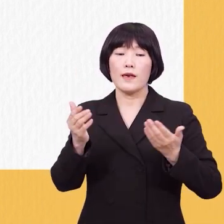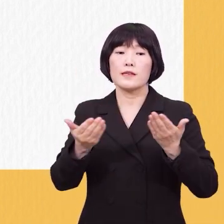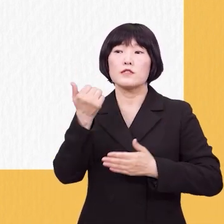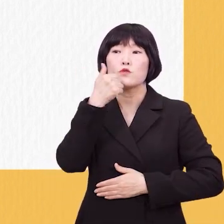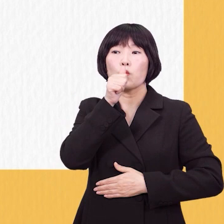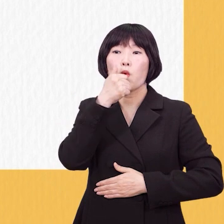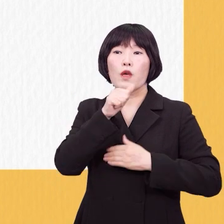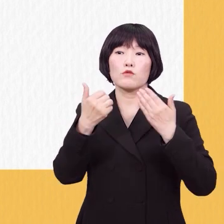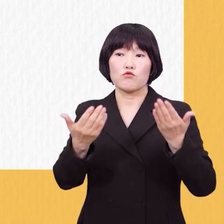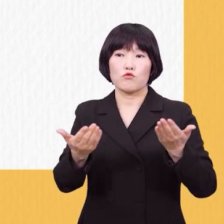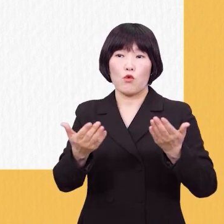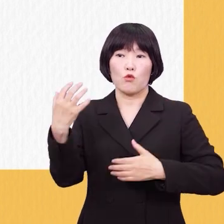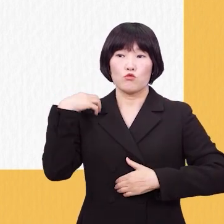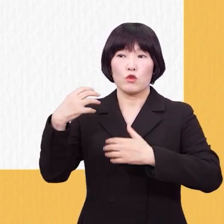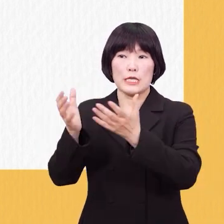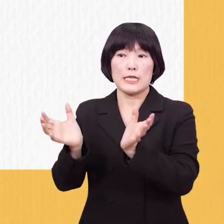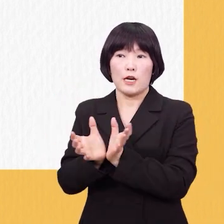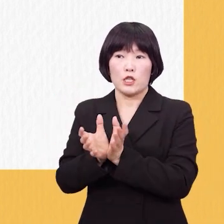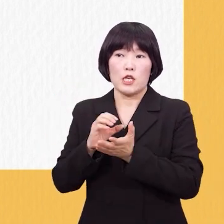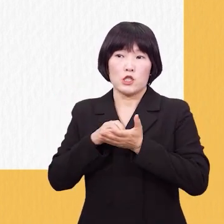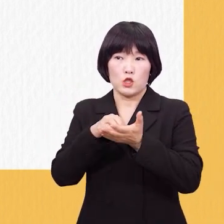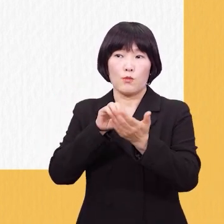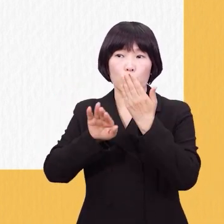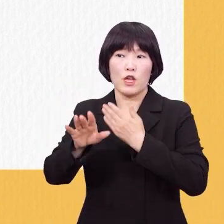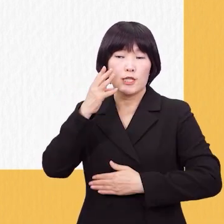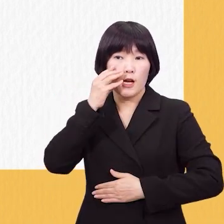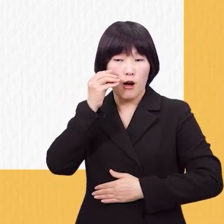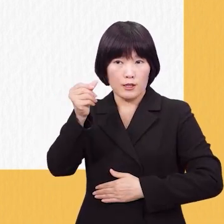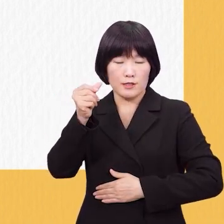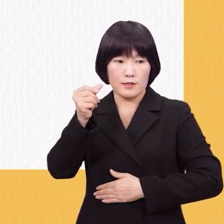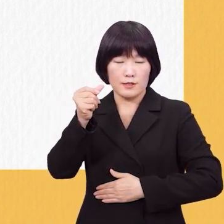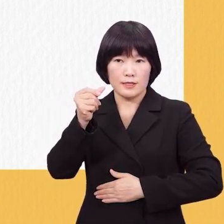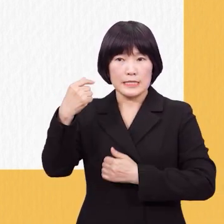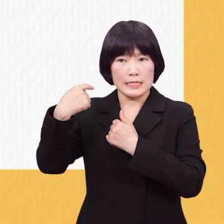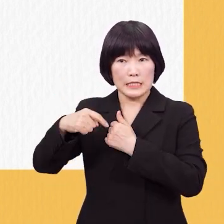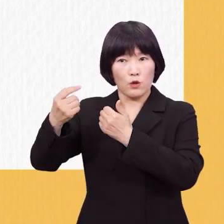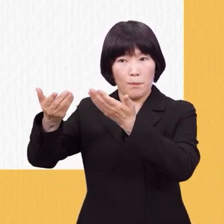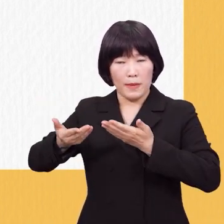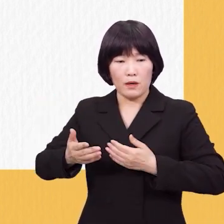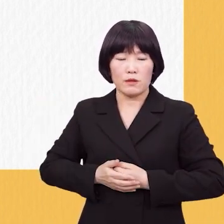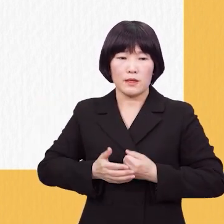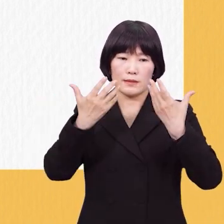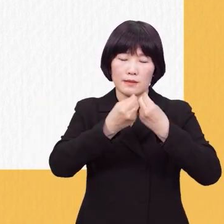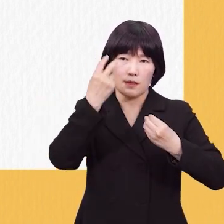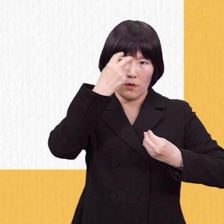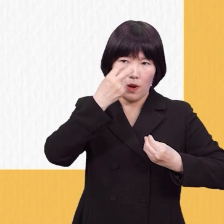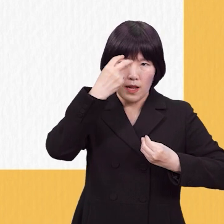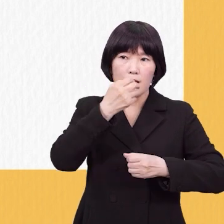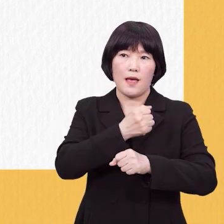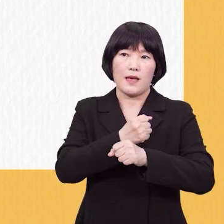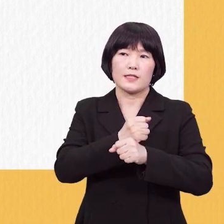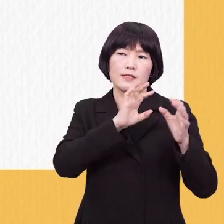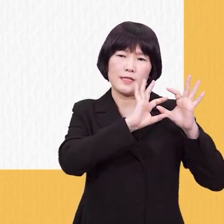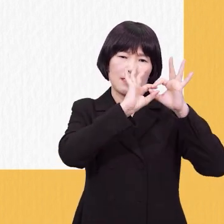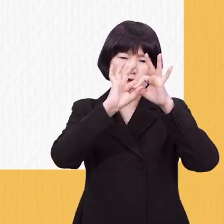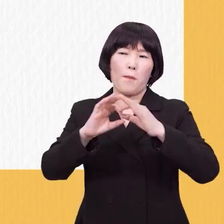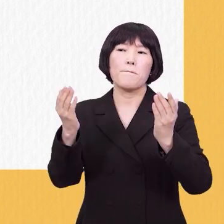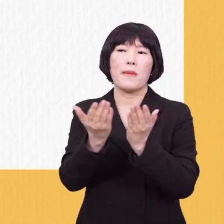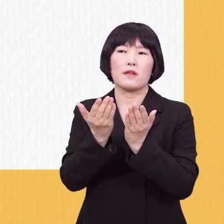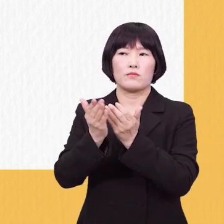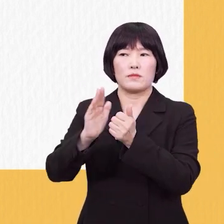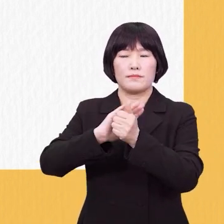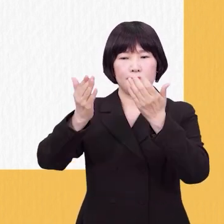훈련이 종료된 이후에는 취업 알선이 되어 수행기관의 취업 후 적응 지원을 받거나 사례관리 등을 통해